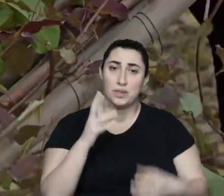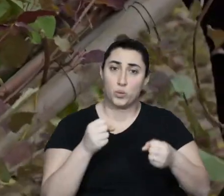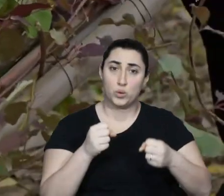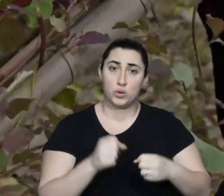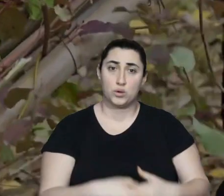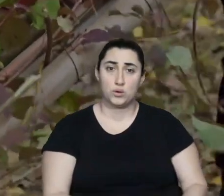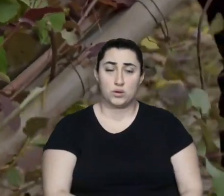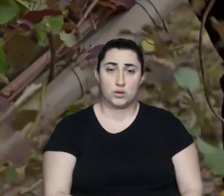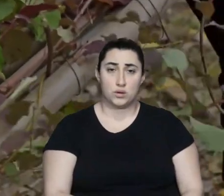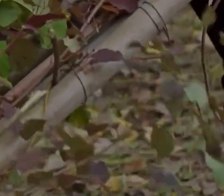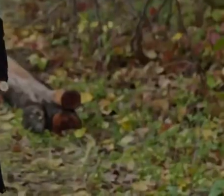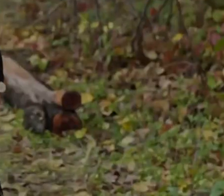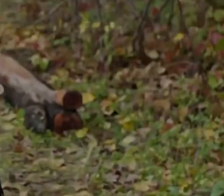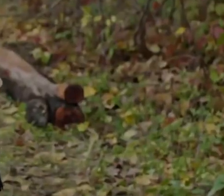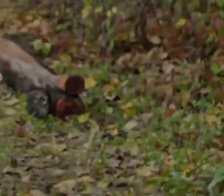tutun.